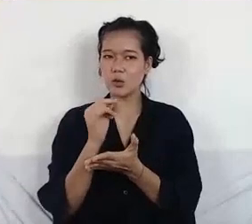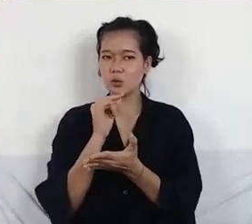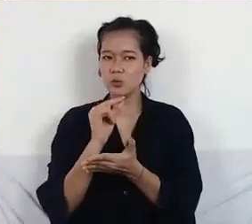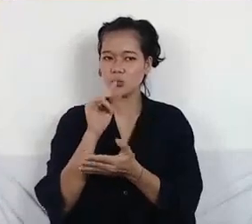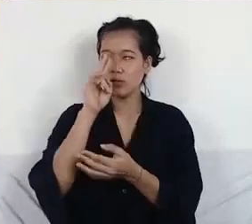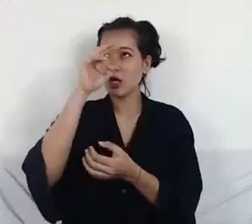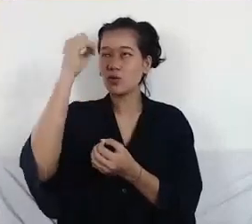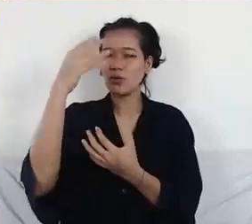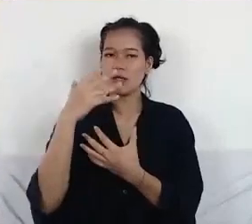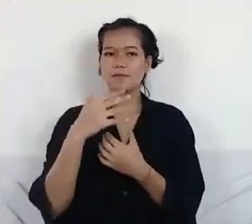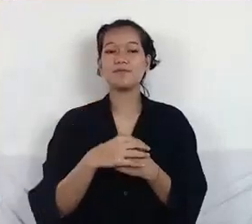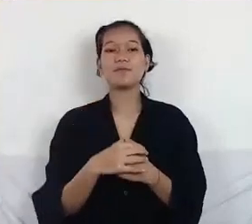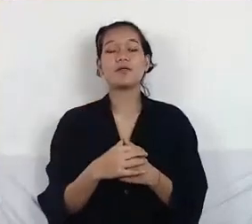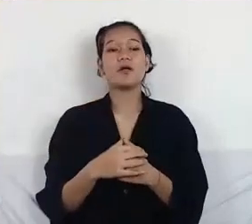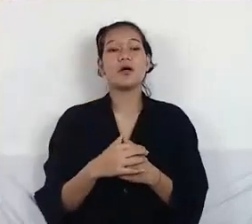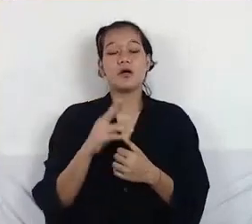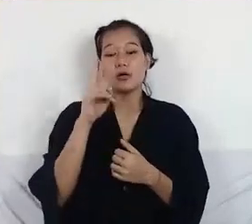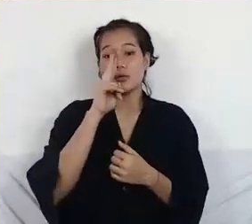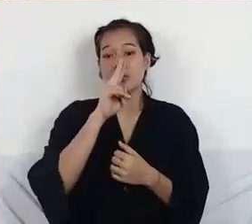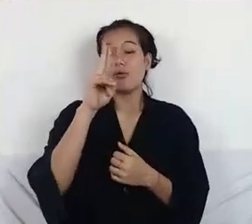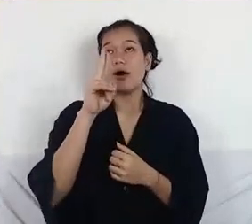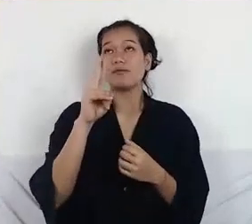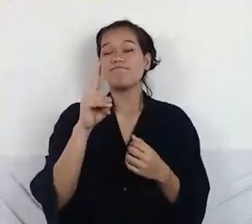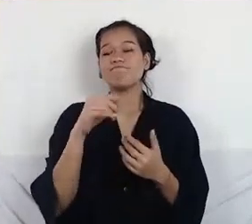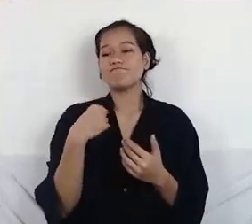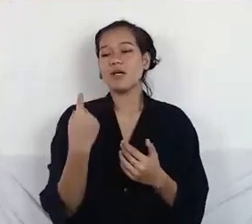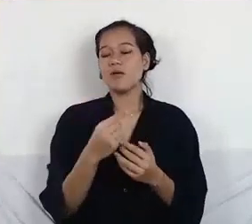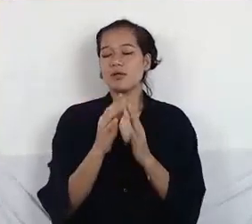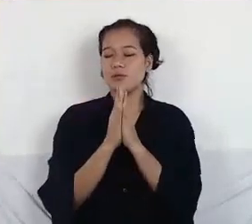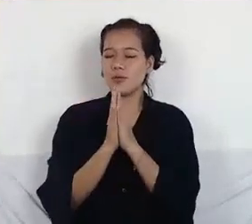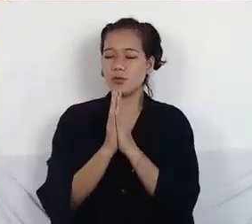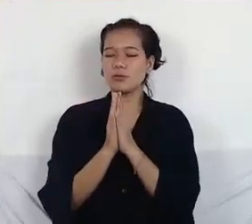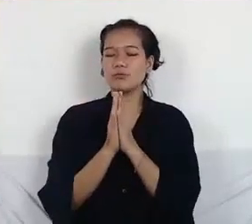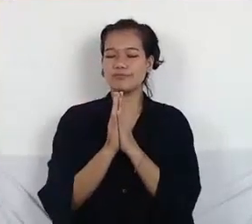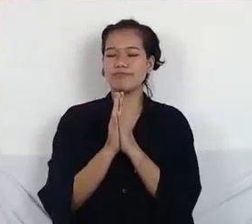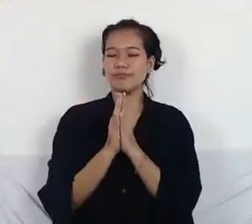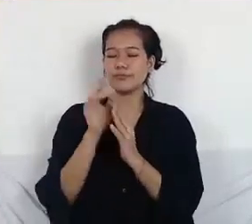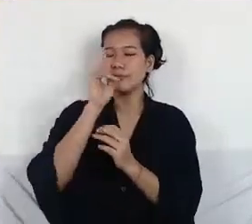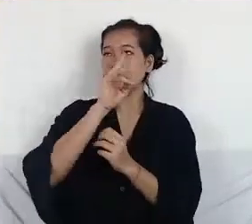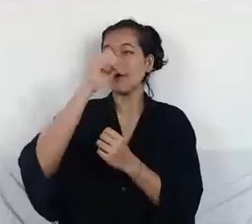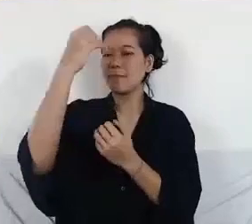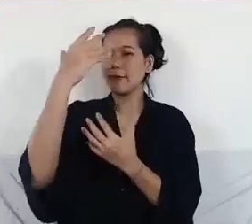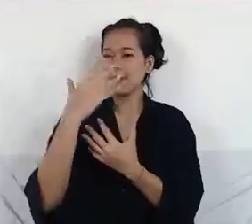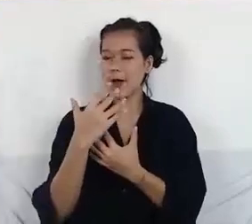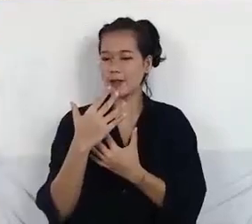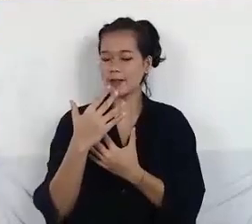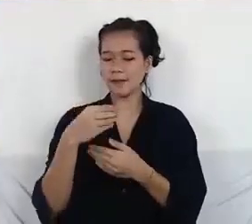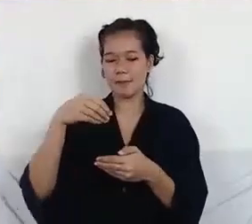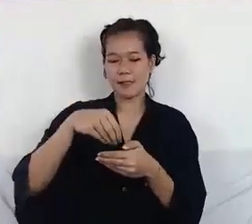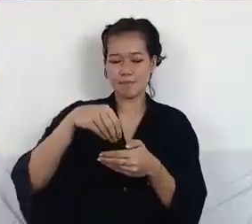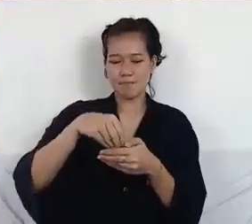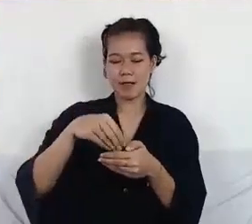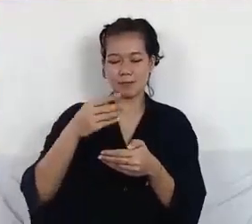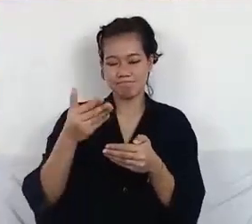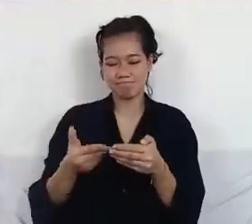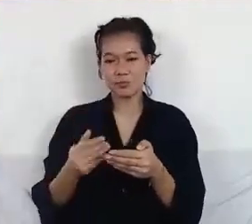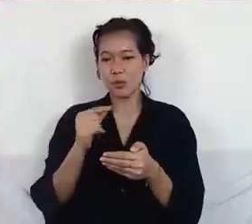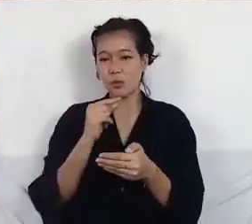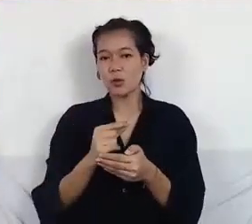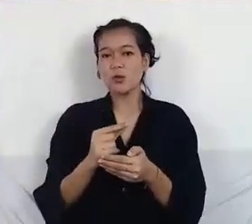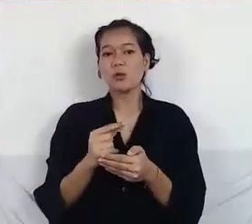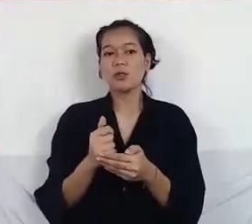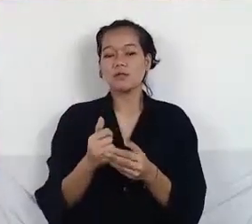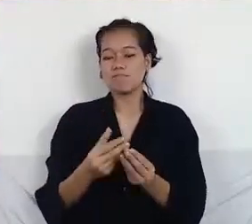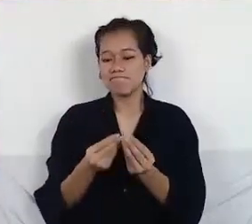berkat-Mu. Tuhan Allah Bapa kami dalam surga, kami mohon berkat-Mu atas persembahan ini ya Tuhan, sehingga